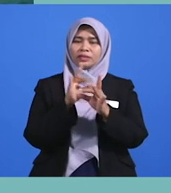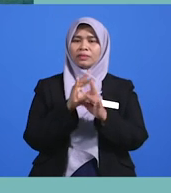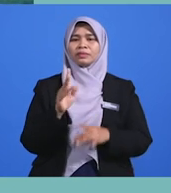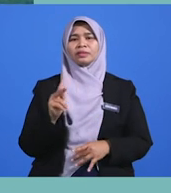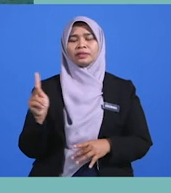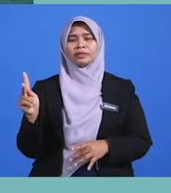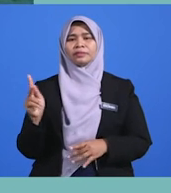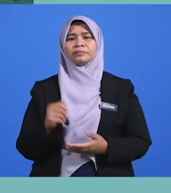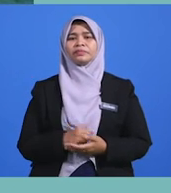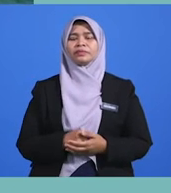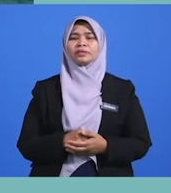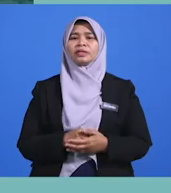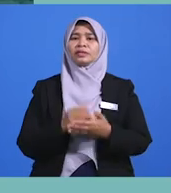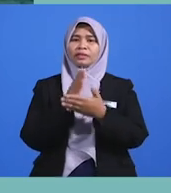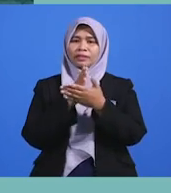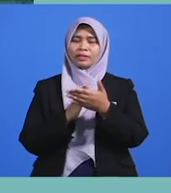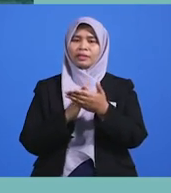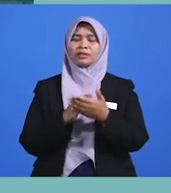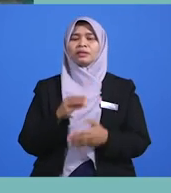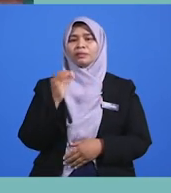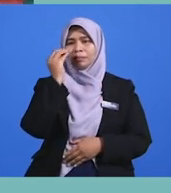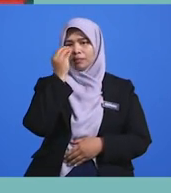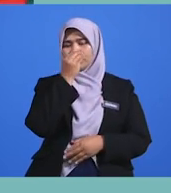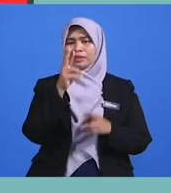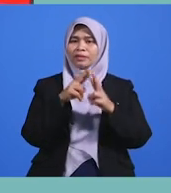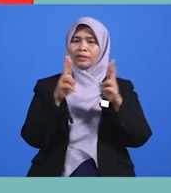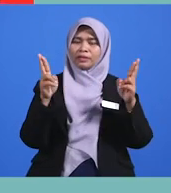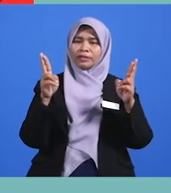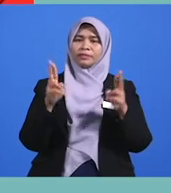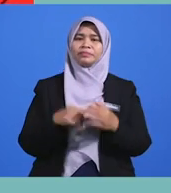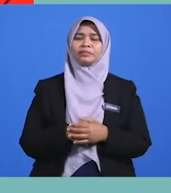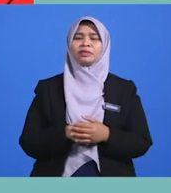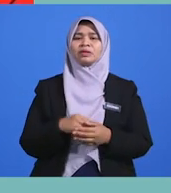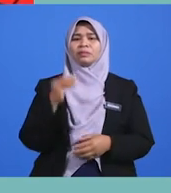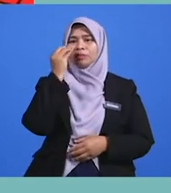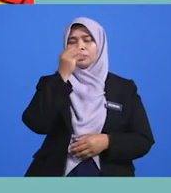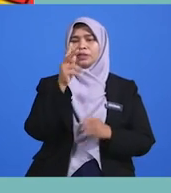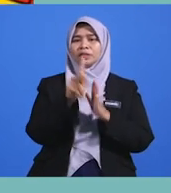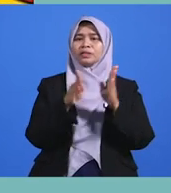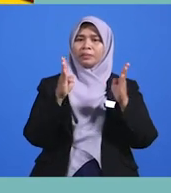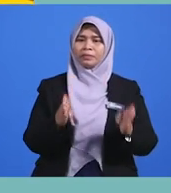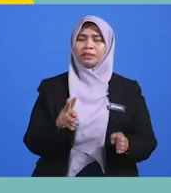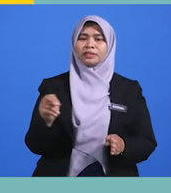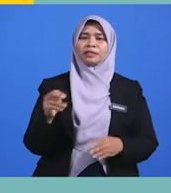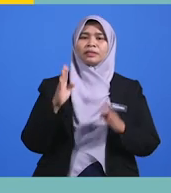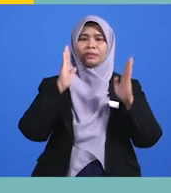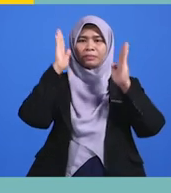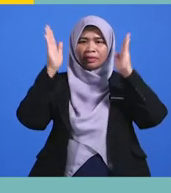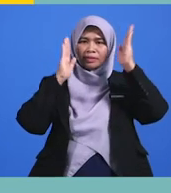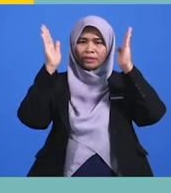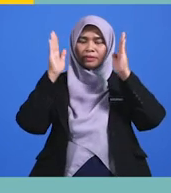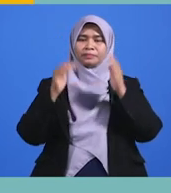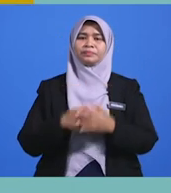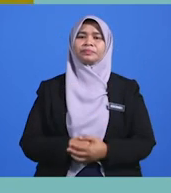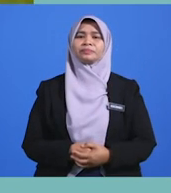kanan. Di tengah-tengahnya ialah bunga raya yang merupakan bunga kebangsaan Malaysia.